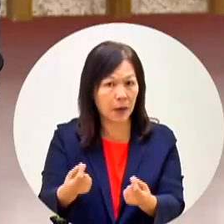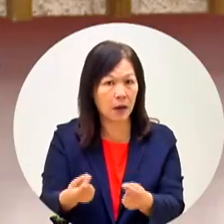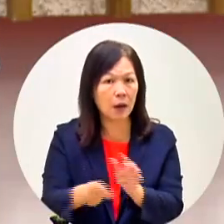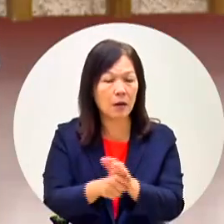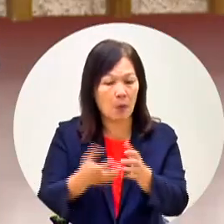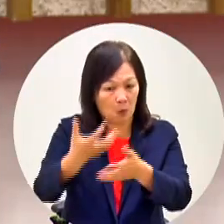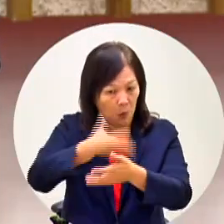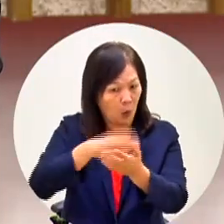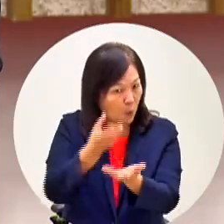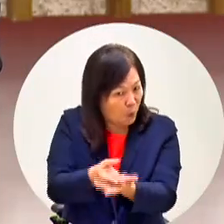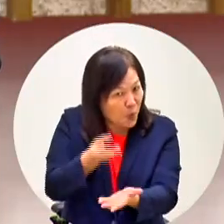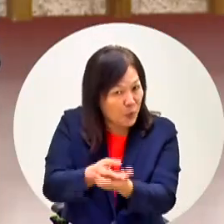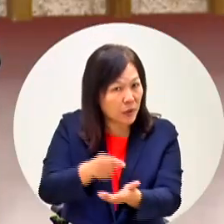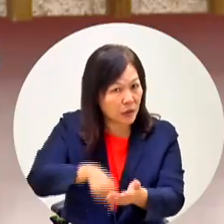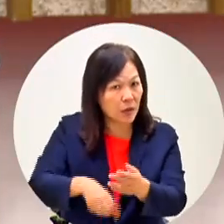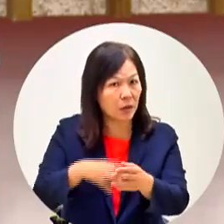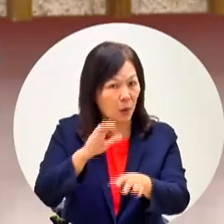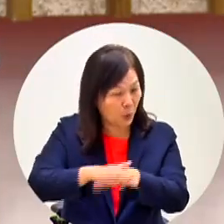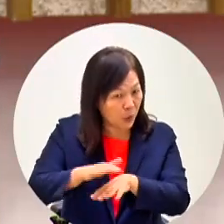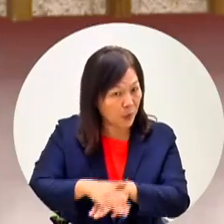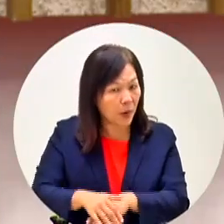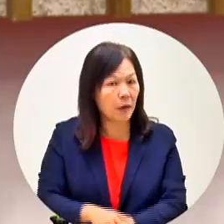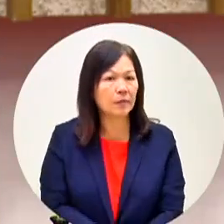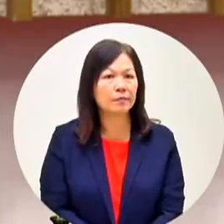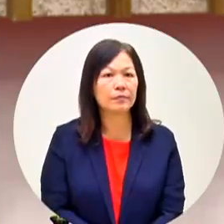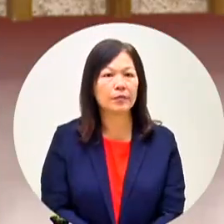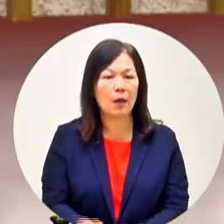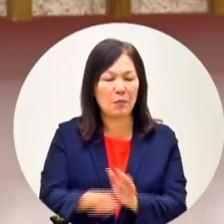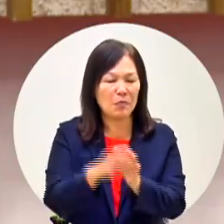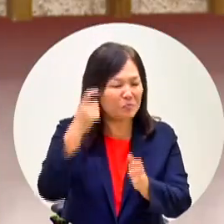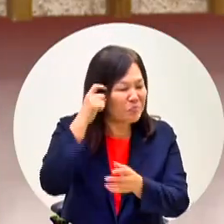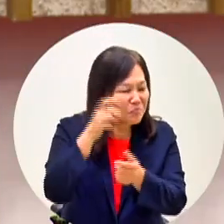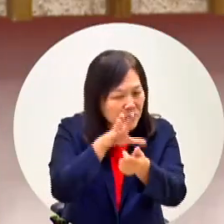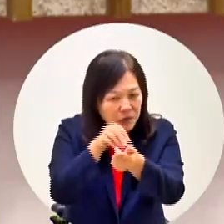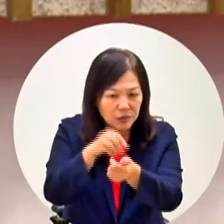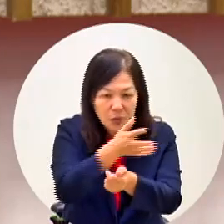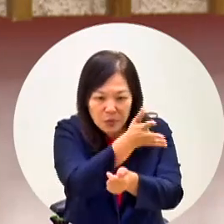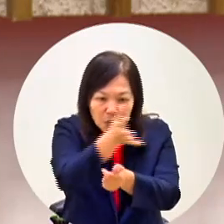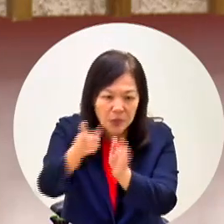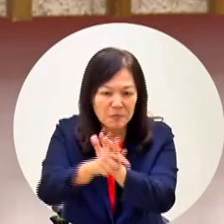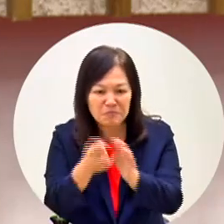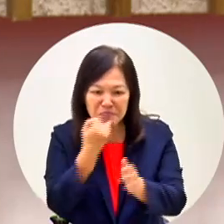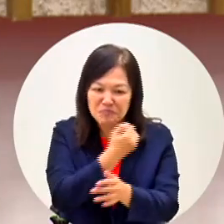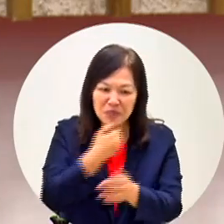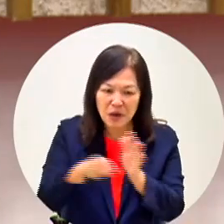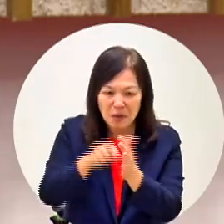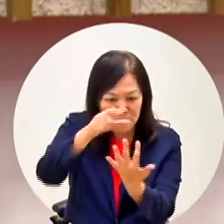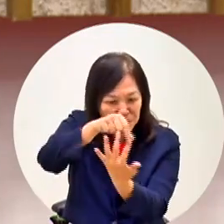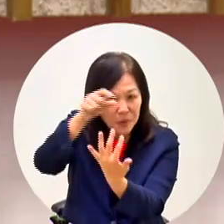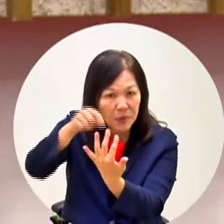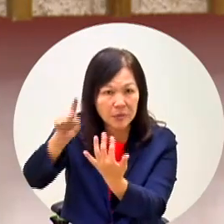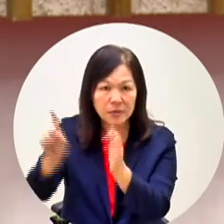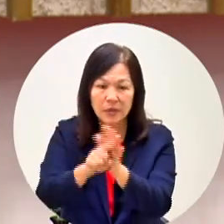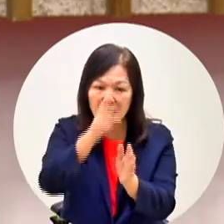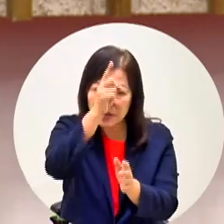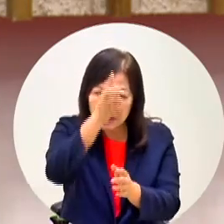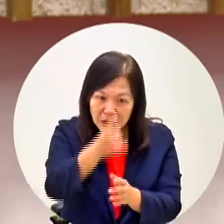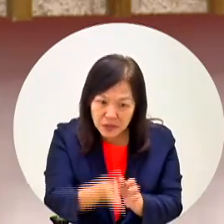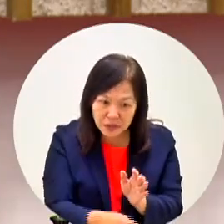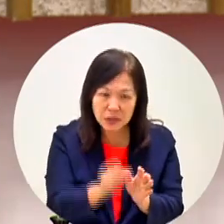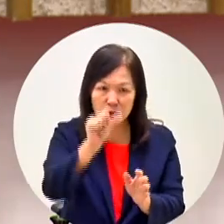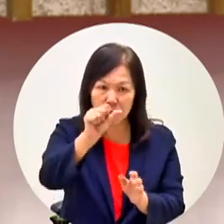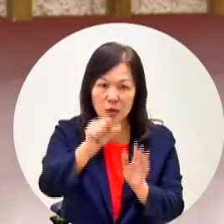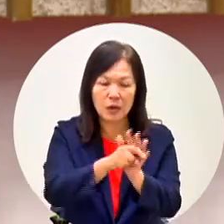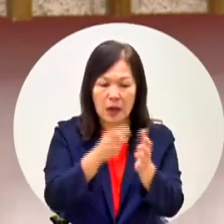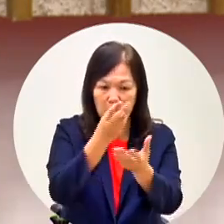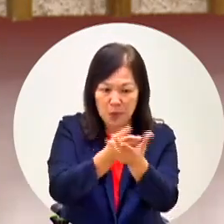确定去考察所有的可能性，但是那个选择题的选项有一二三四五，博弈是其中的第五，但是我们不